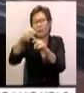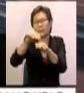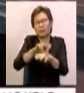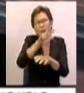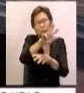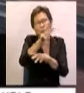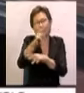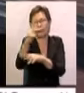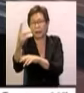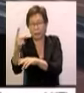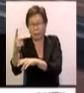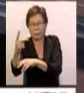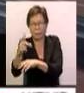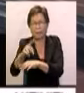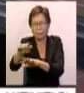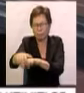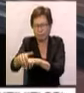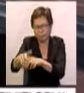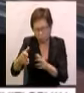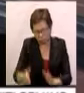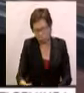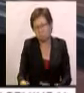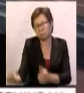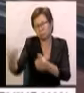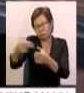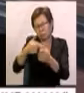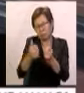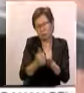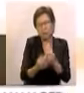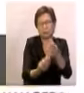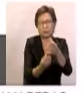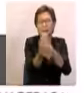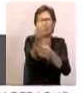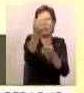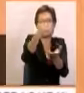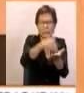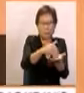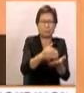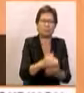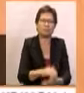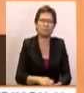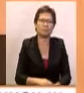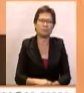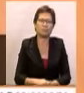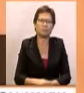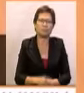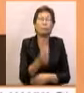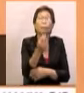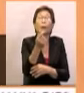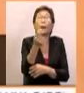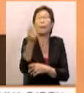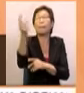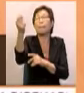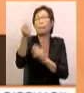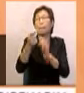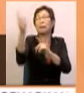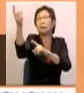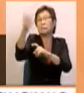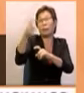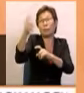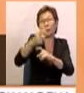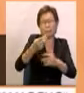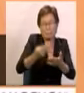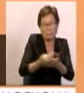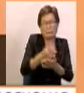32,000 peneroka yang terlibat dengan tanam semula. Harga minyak sawit mentah